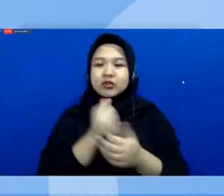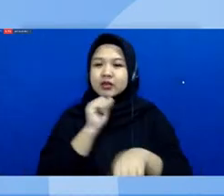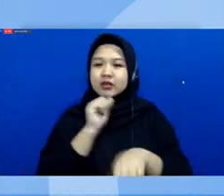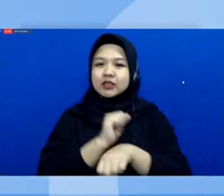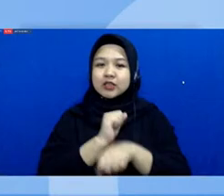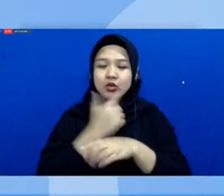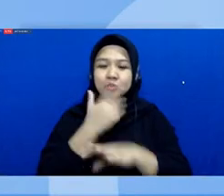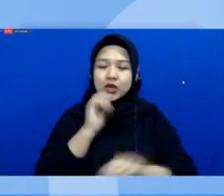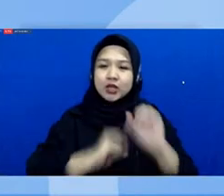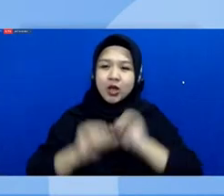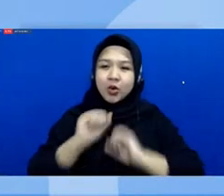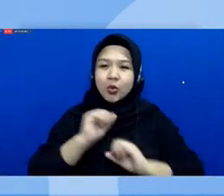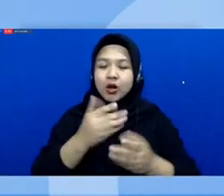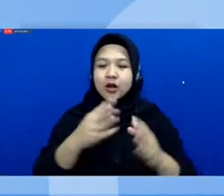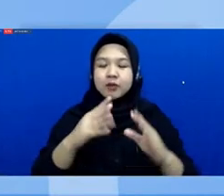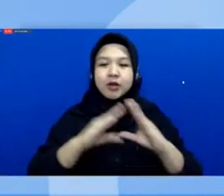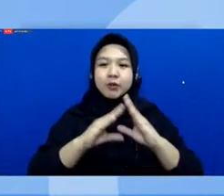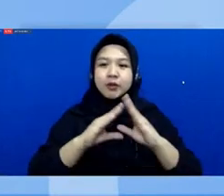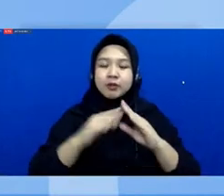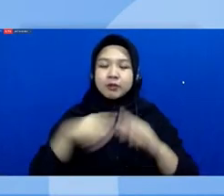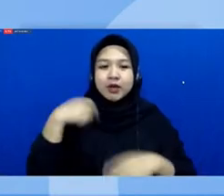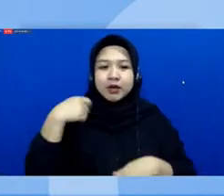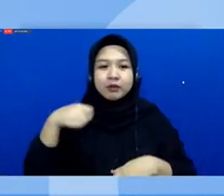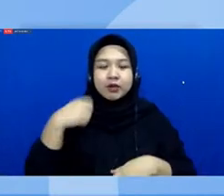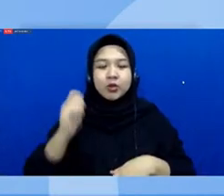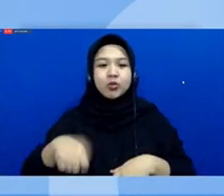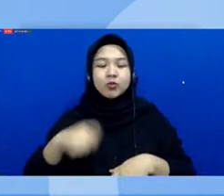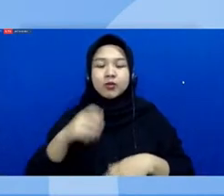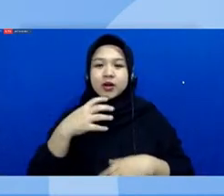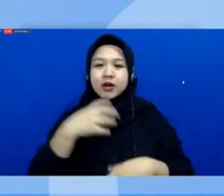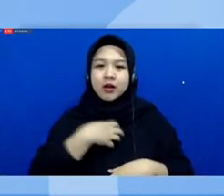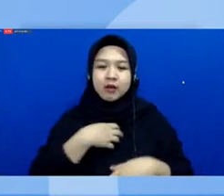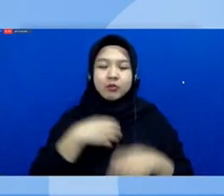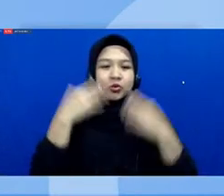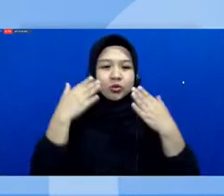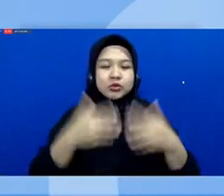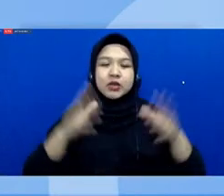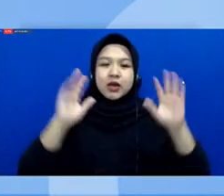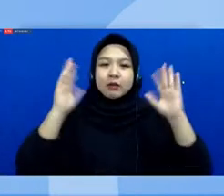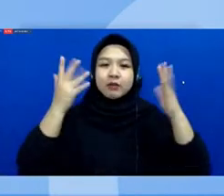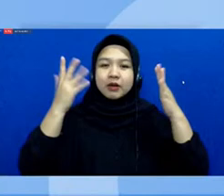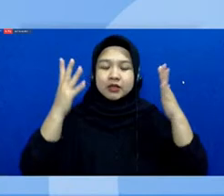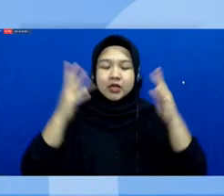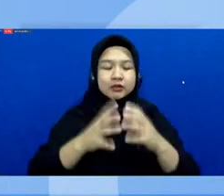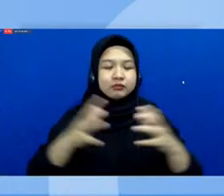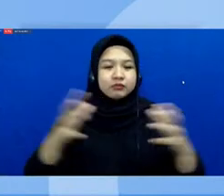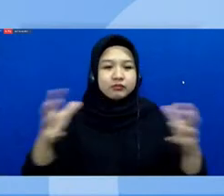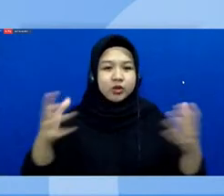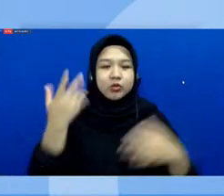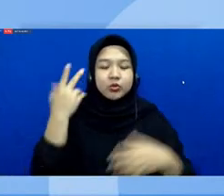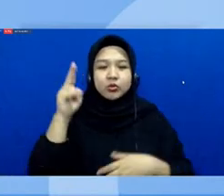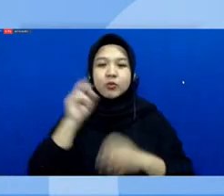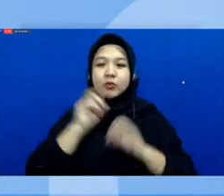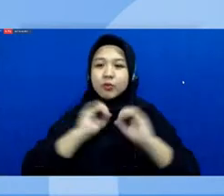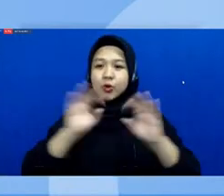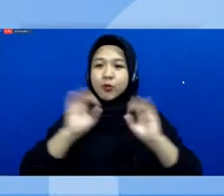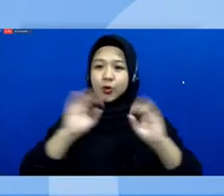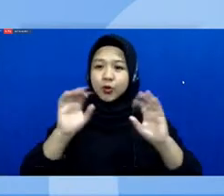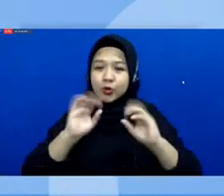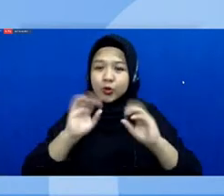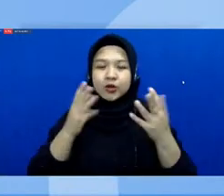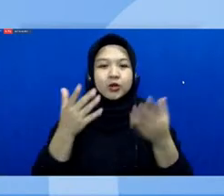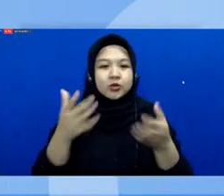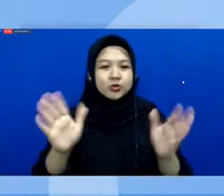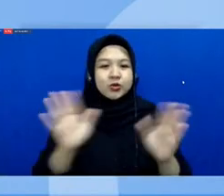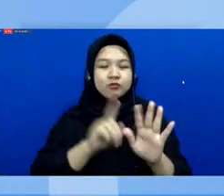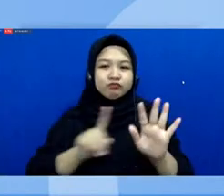telah dilakukan oleh BNPB, Kementerian Kumham, dan terutama apresiasi sebesar-besarnya kepada para promotor yang menjadi